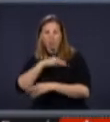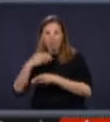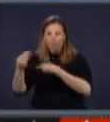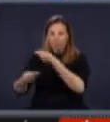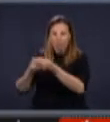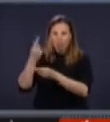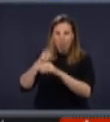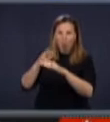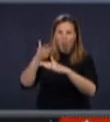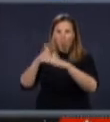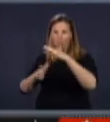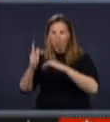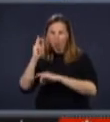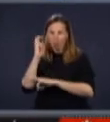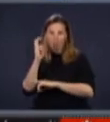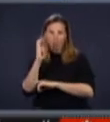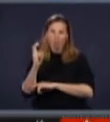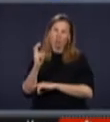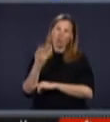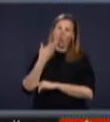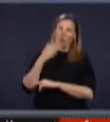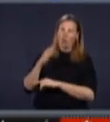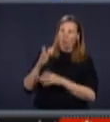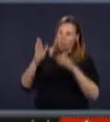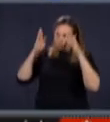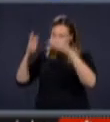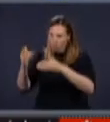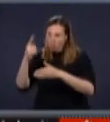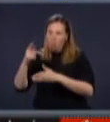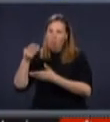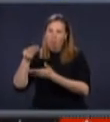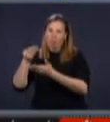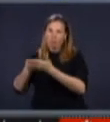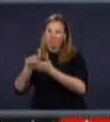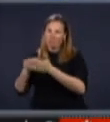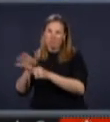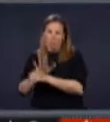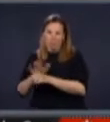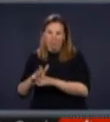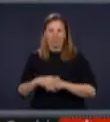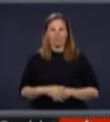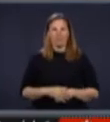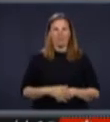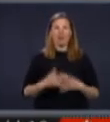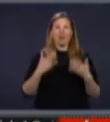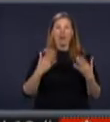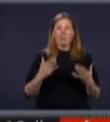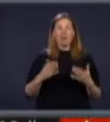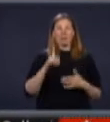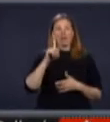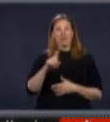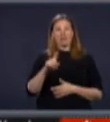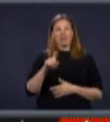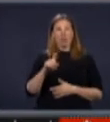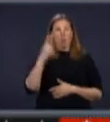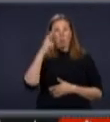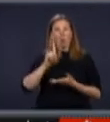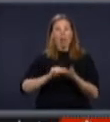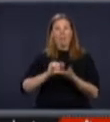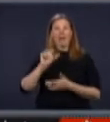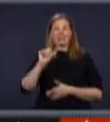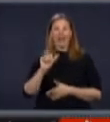commun, mais que ce soit dédié aux personnes qui ont des difficultés. Maintenant, les questions de la presse, Ariane Kroll. Au sujet